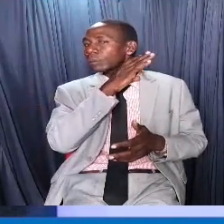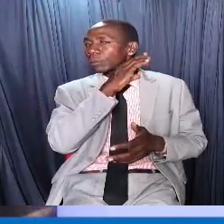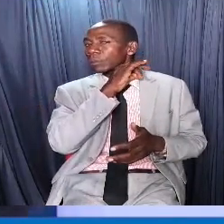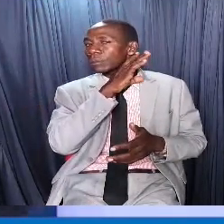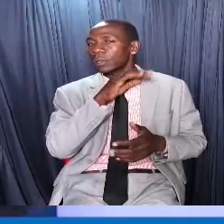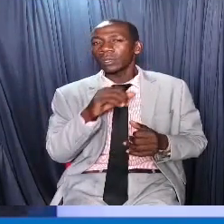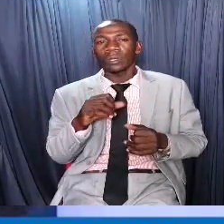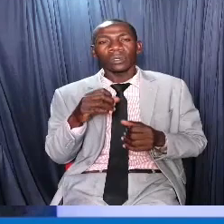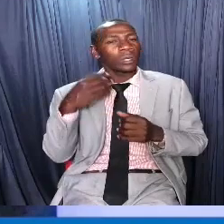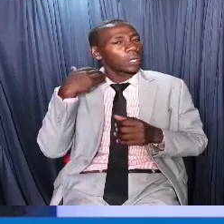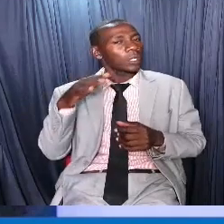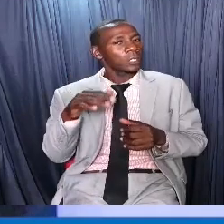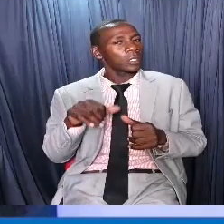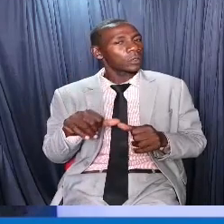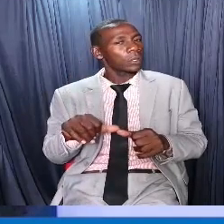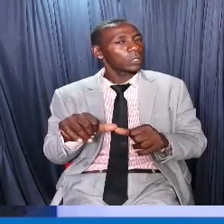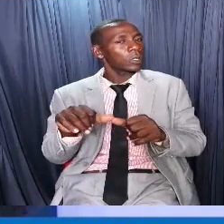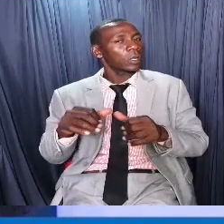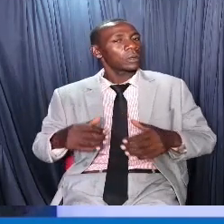sawa. Blaming, hating but still okay and healthy.